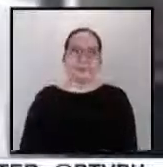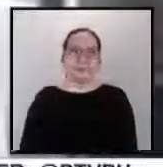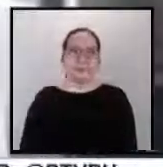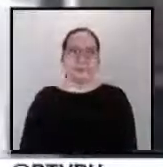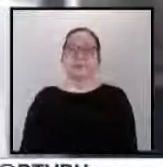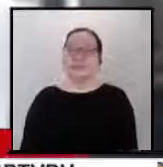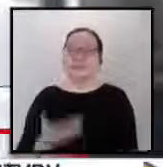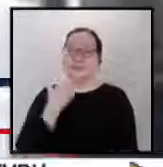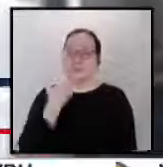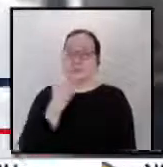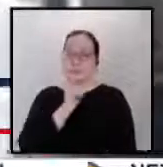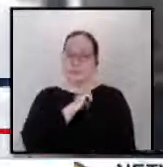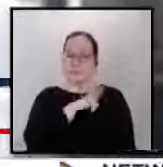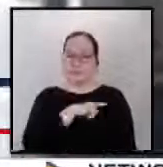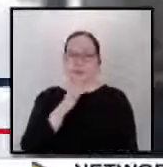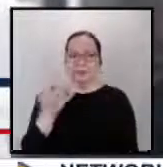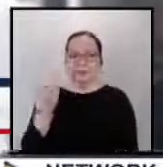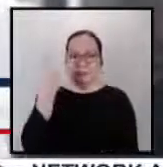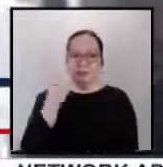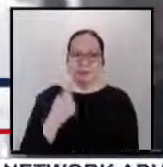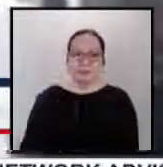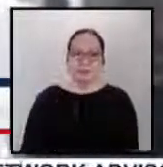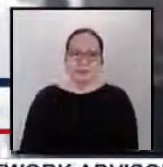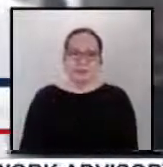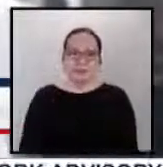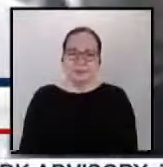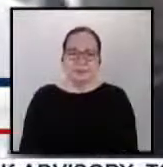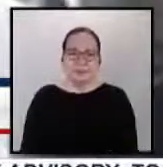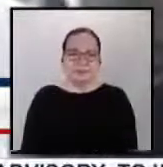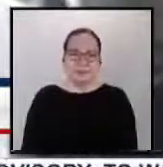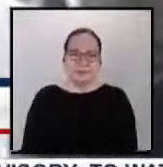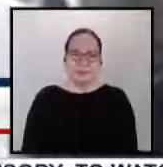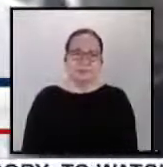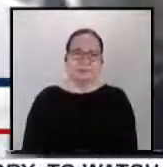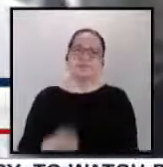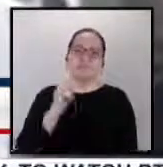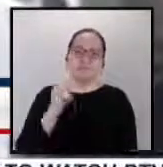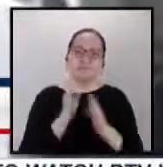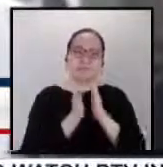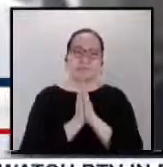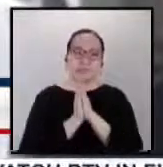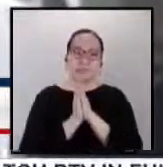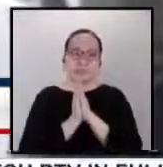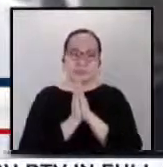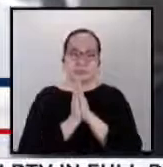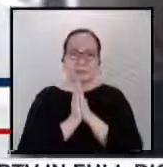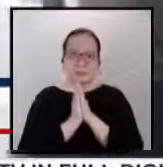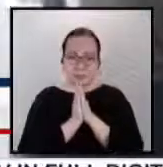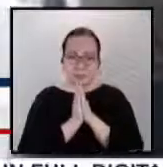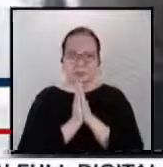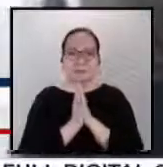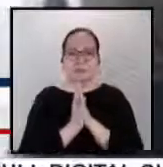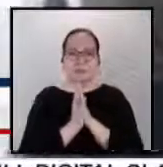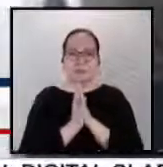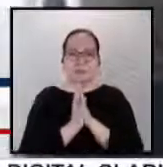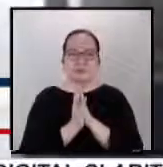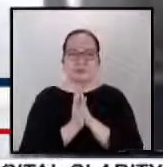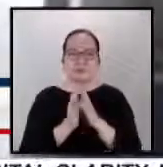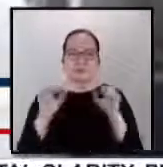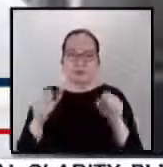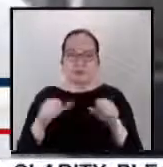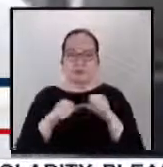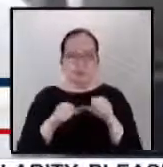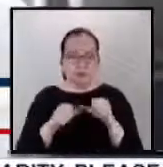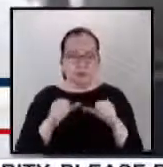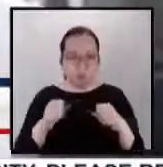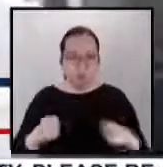It's beautiful. Yeah, of course, through prayers, I was able or I am able to survive all